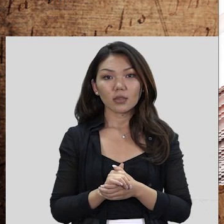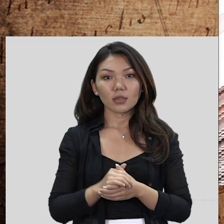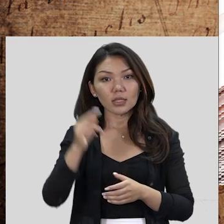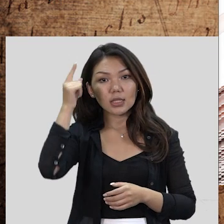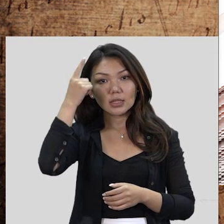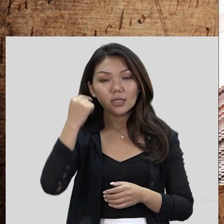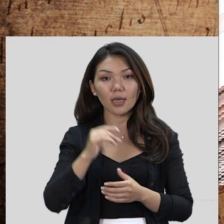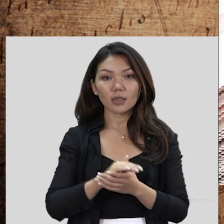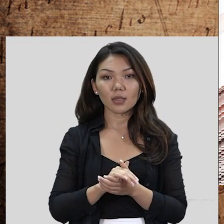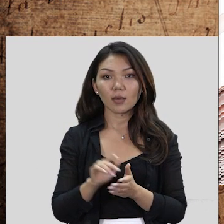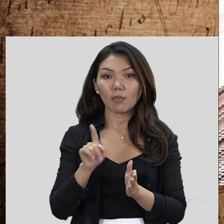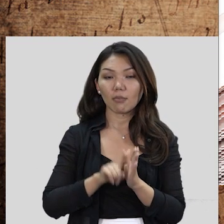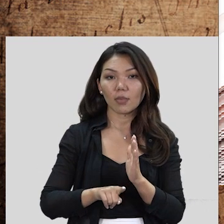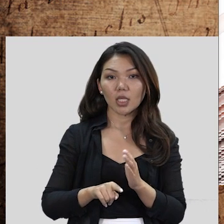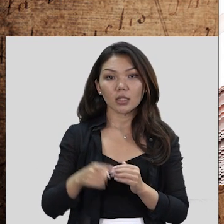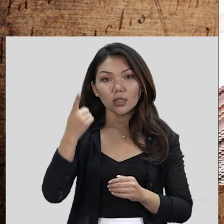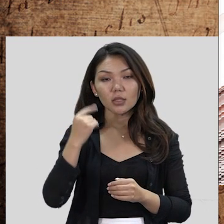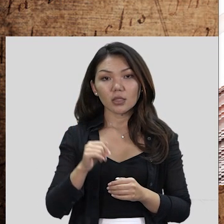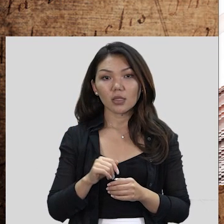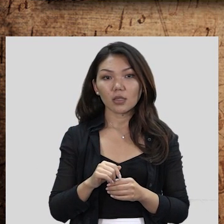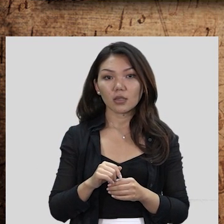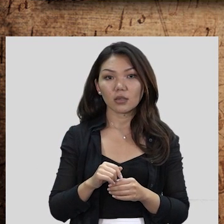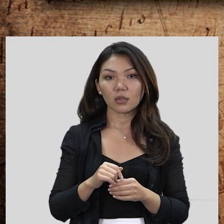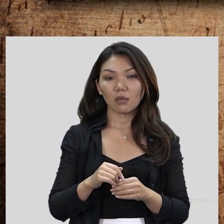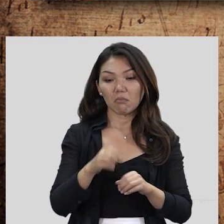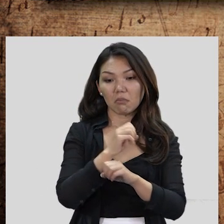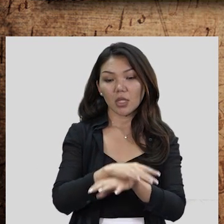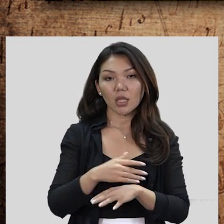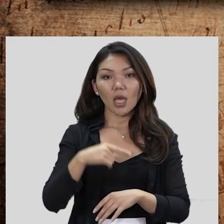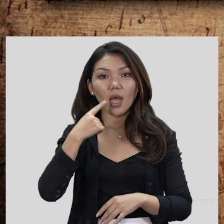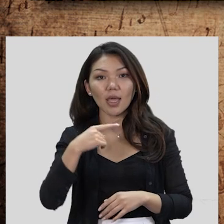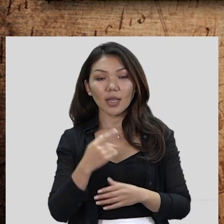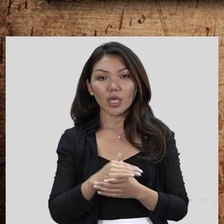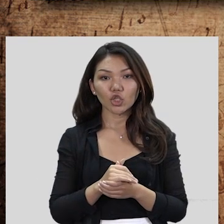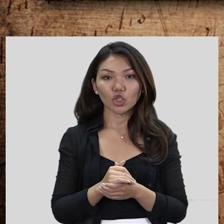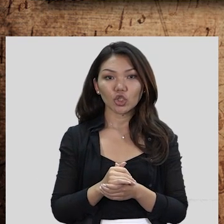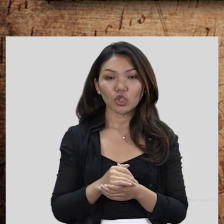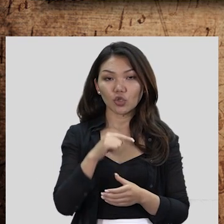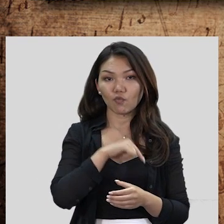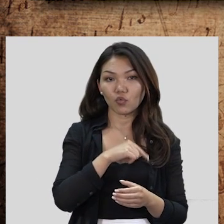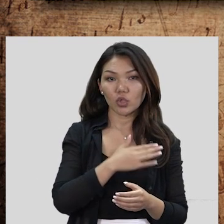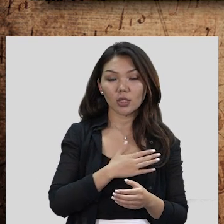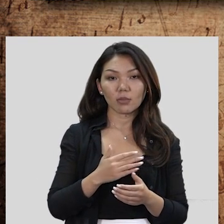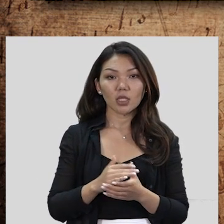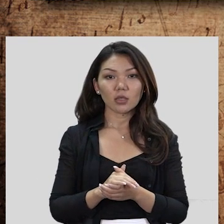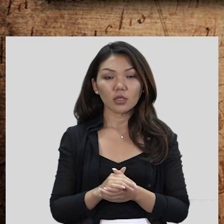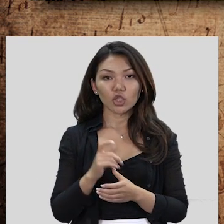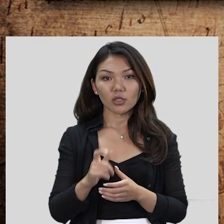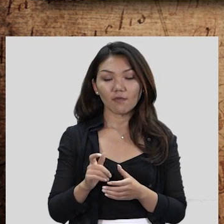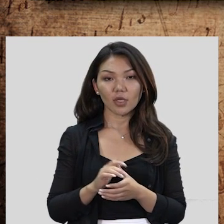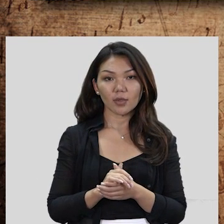бесплодный как речь человека так и его разум арабским алфавитом сервизы пользовались до 1927 года